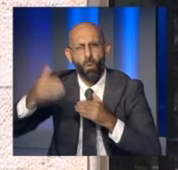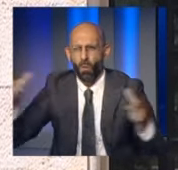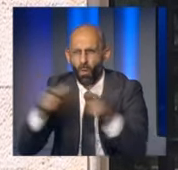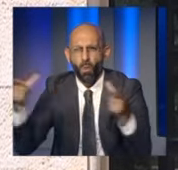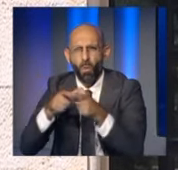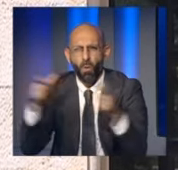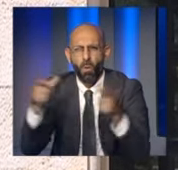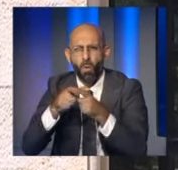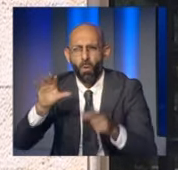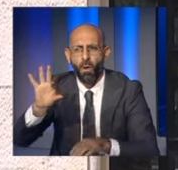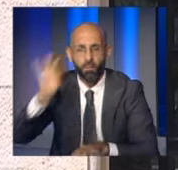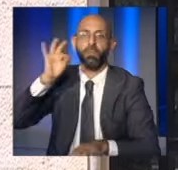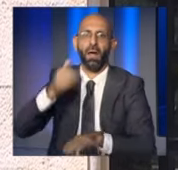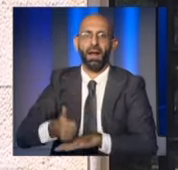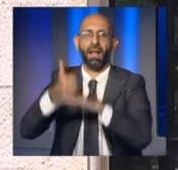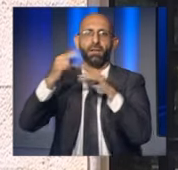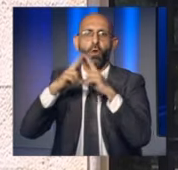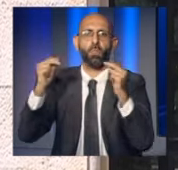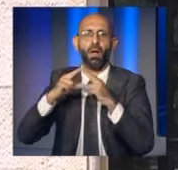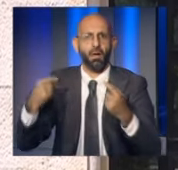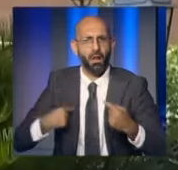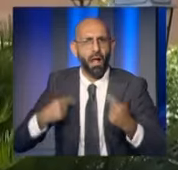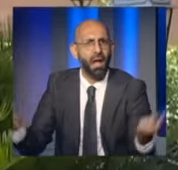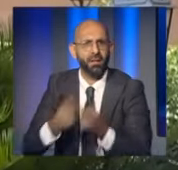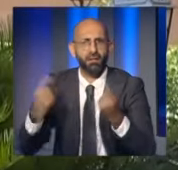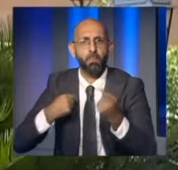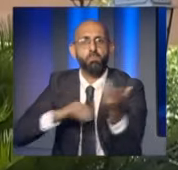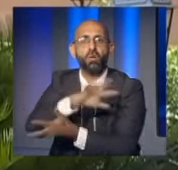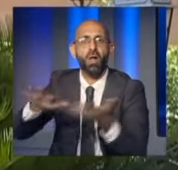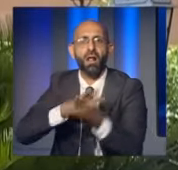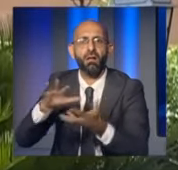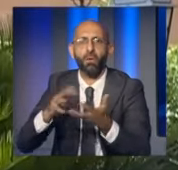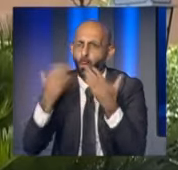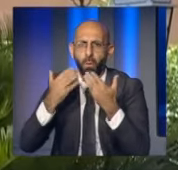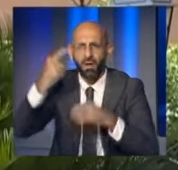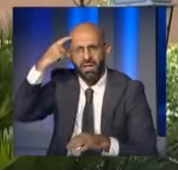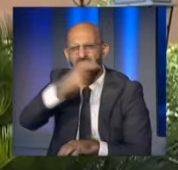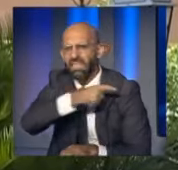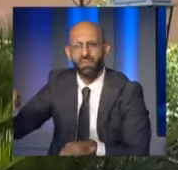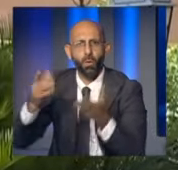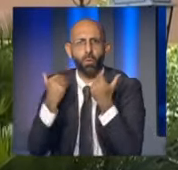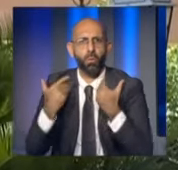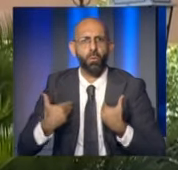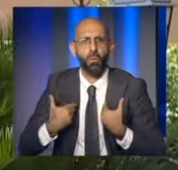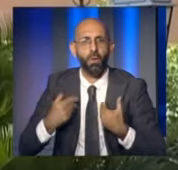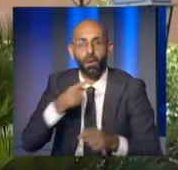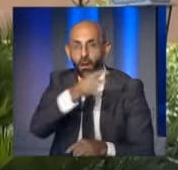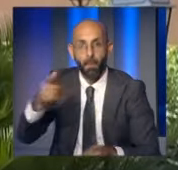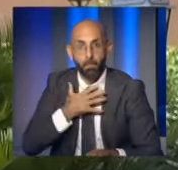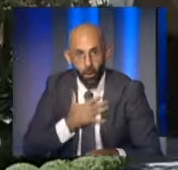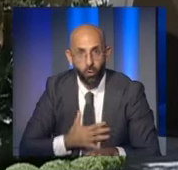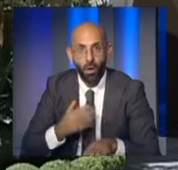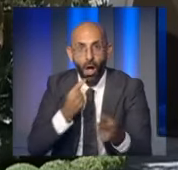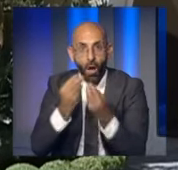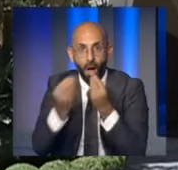جلسات متتالية وبدورات متتالية إلى حين انتخاب الرئيس، وزاد: لا أرى وجود أي مشكلة أو عائق